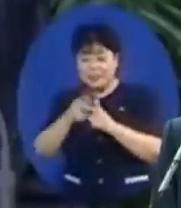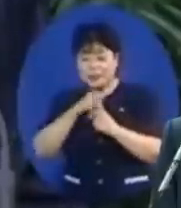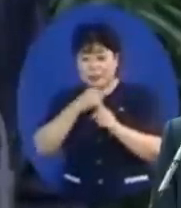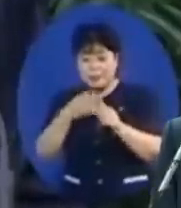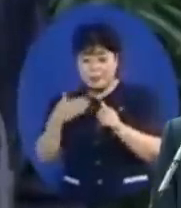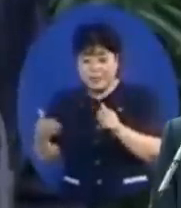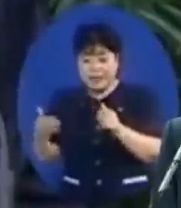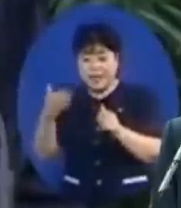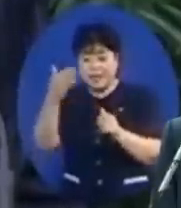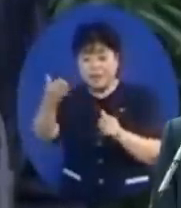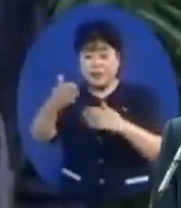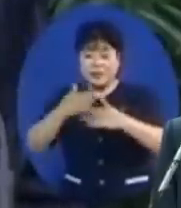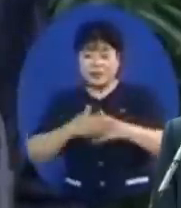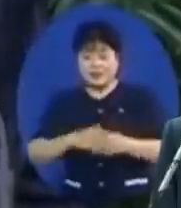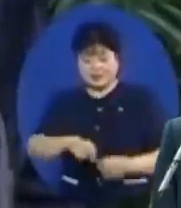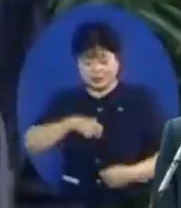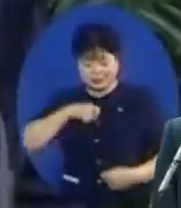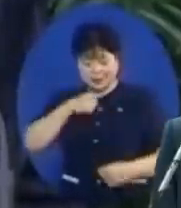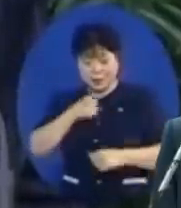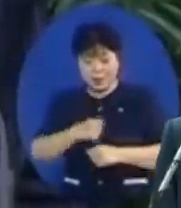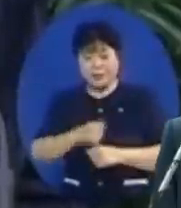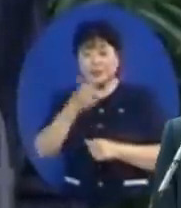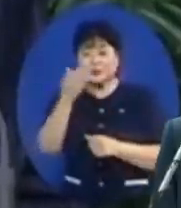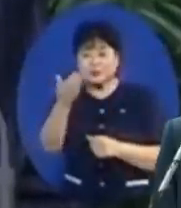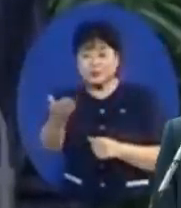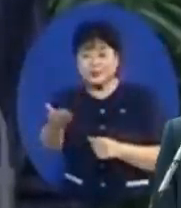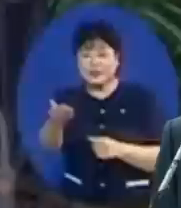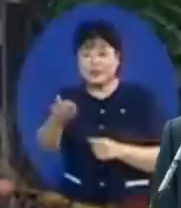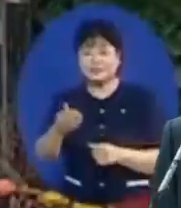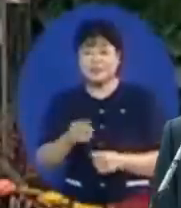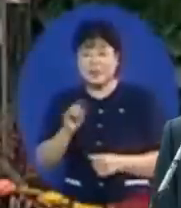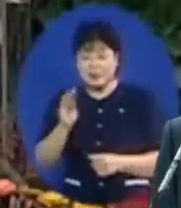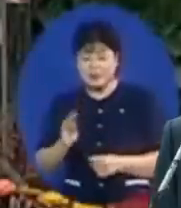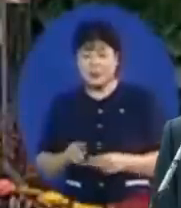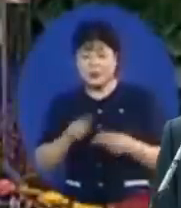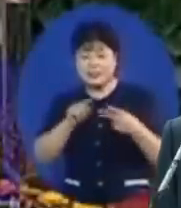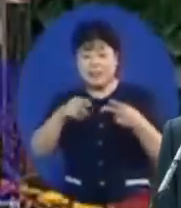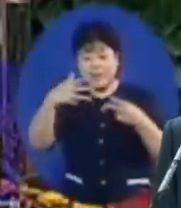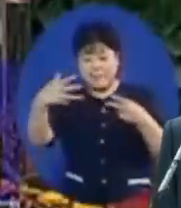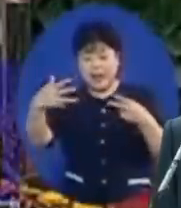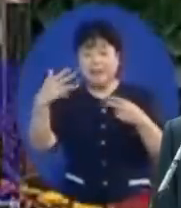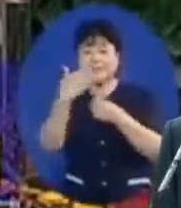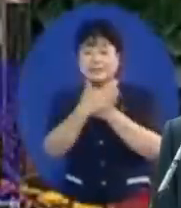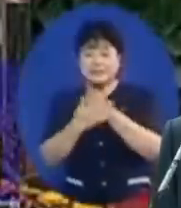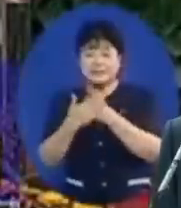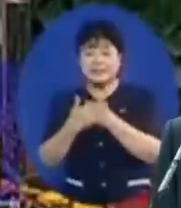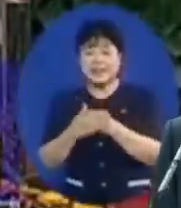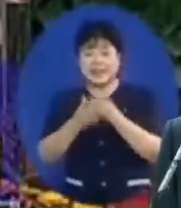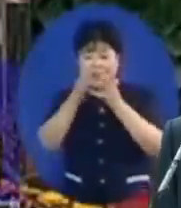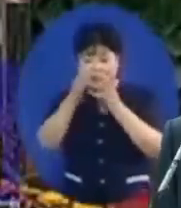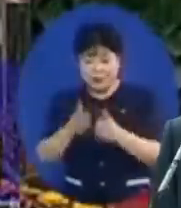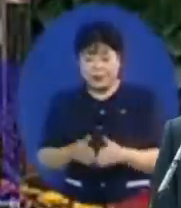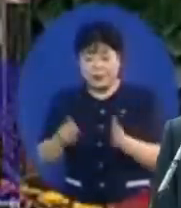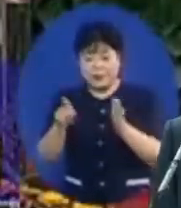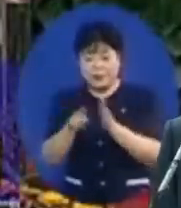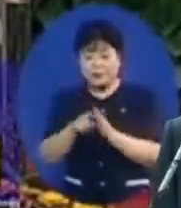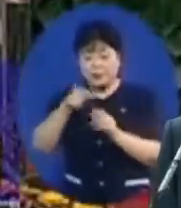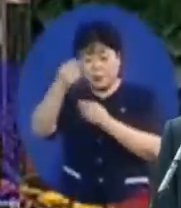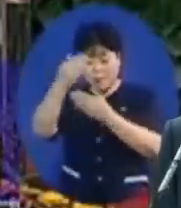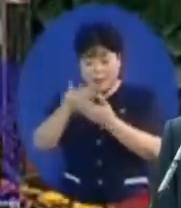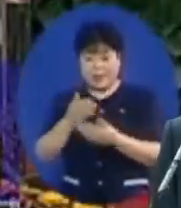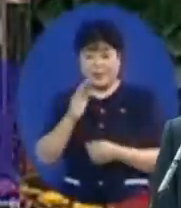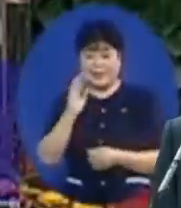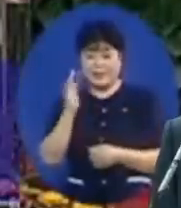피가 여러분과 나를 의롭게 만들어주는 것입니다. 에베소 2장 8절에 너희는 그 은혜에 의하여 믿음으로 말미암아 구원을